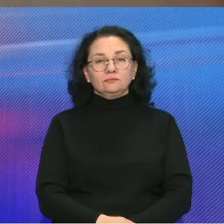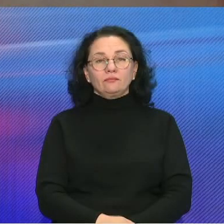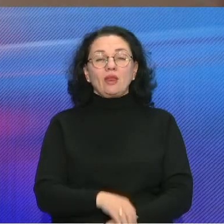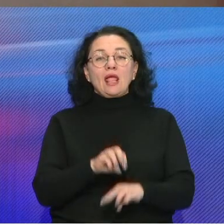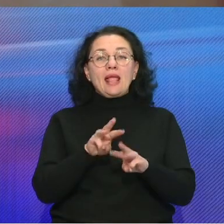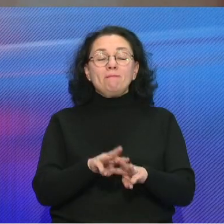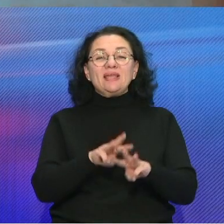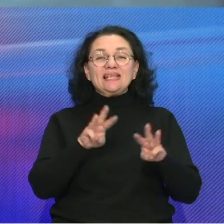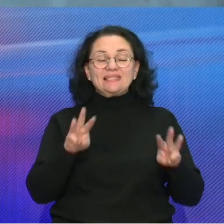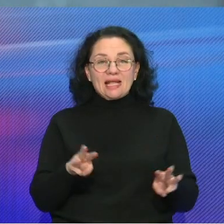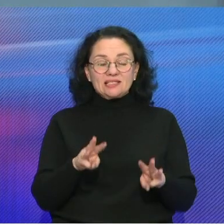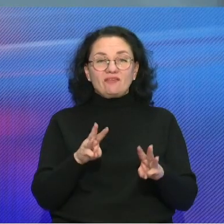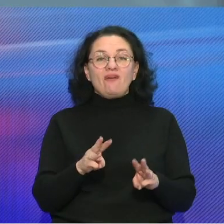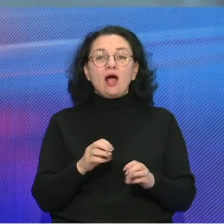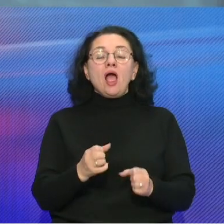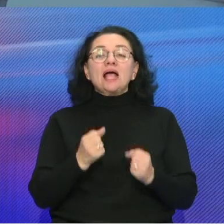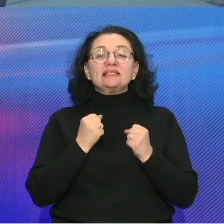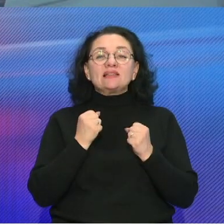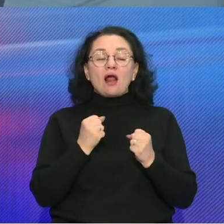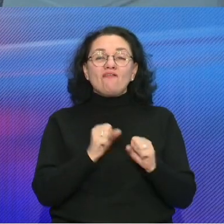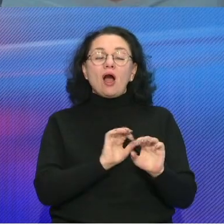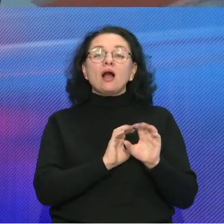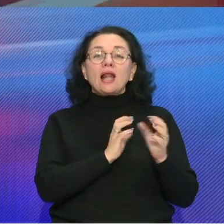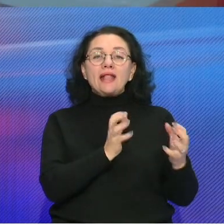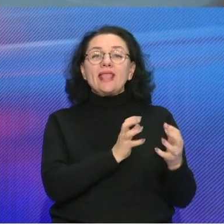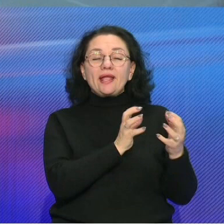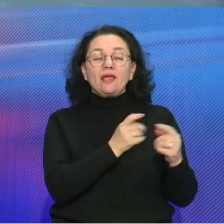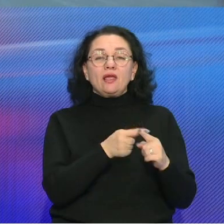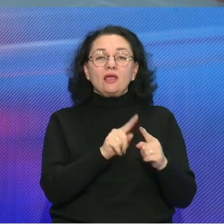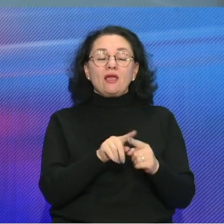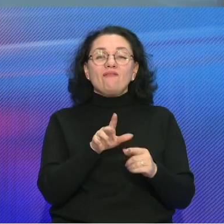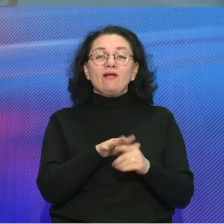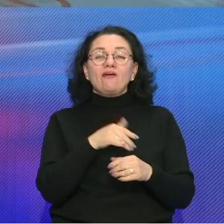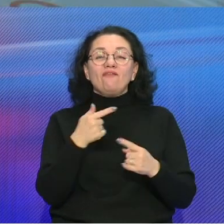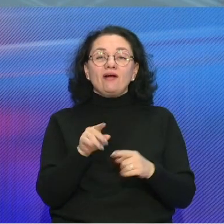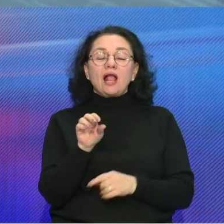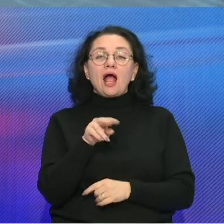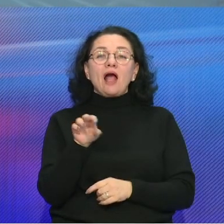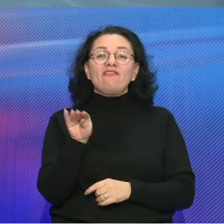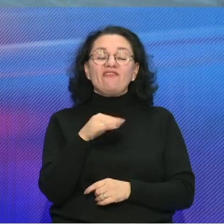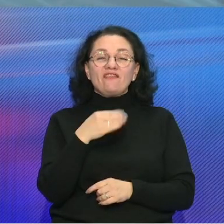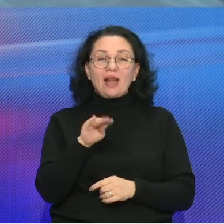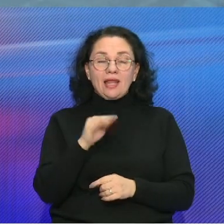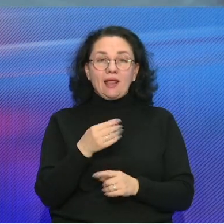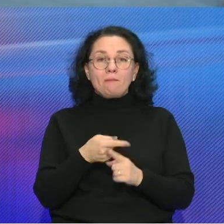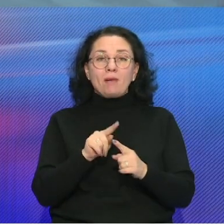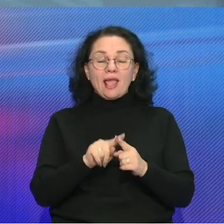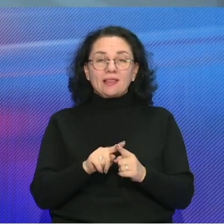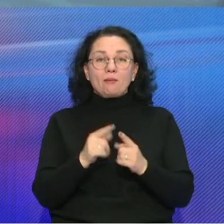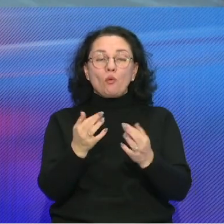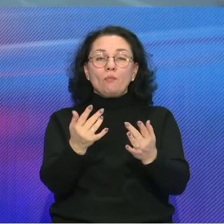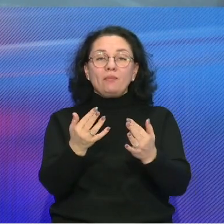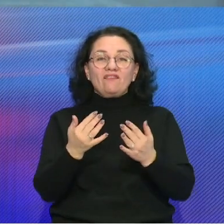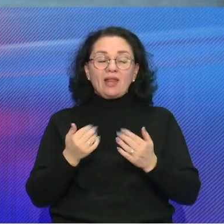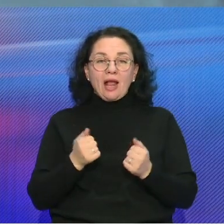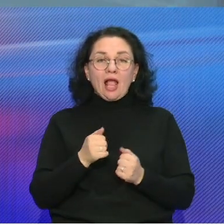Міністерство ахови здоров'я прогнозує рост грипу і ВРЄ у гетим епідсезоні у лютому-сакавіку. Тому закликають медики, ті, хто